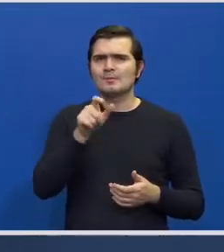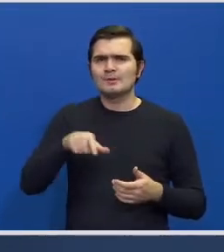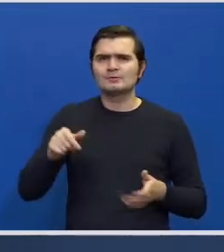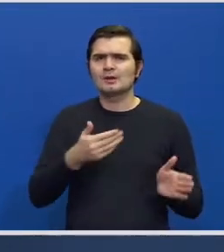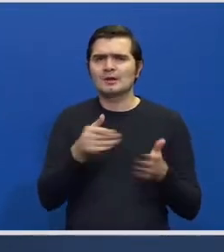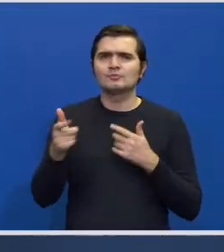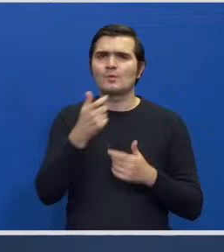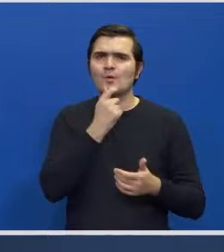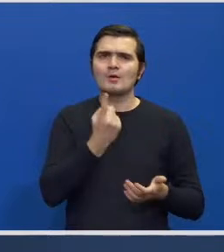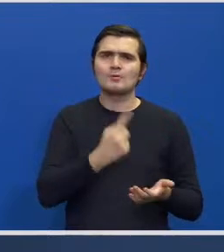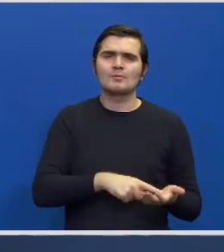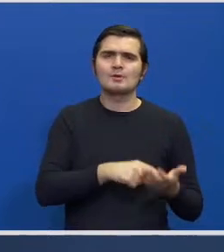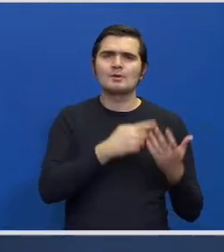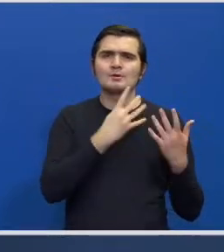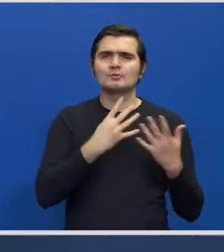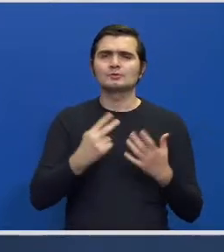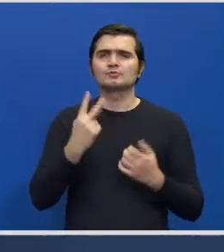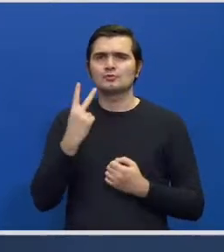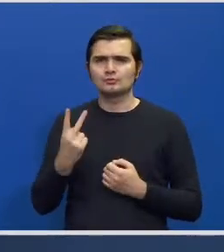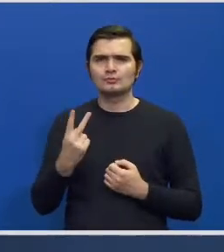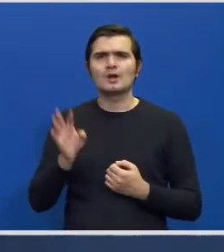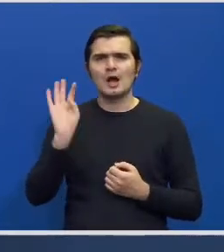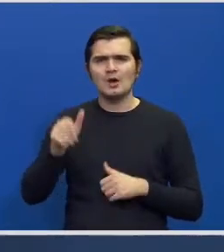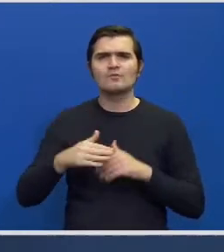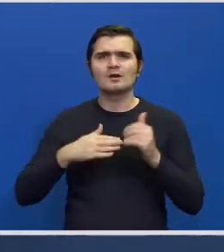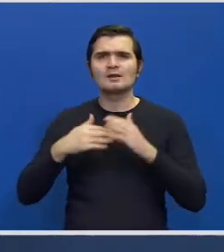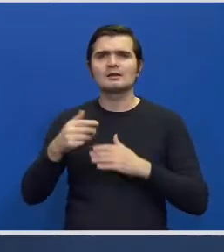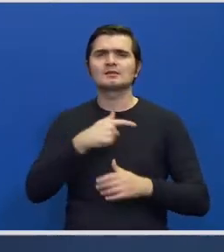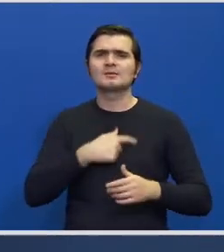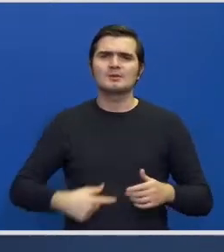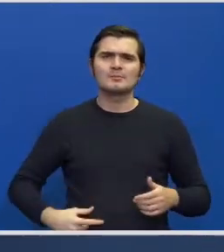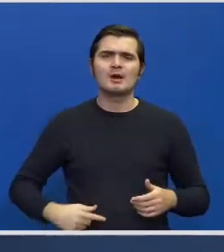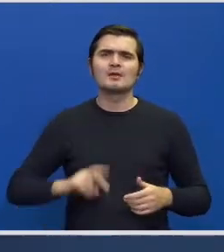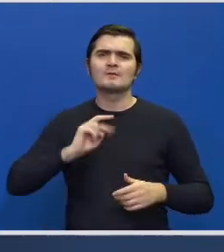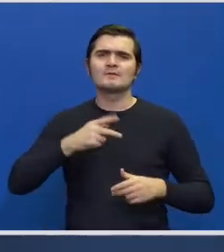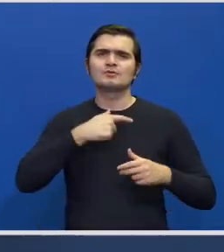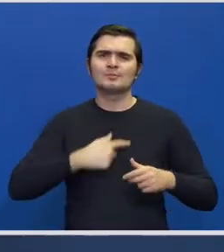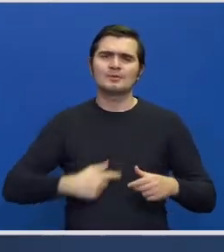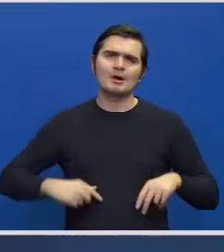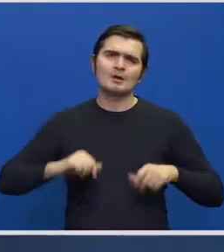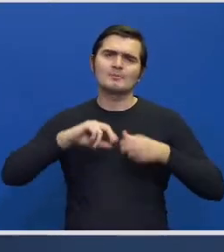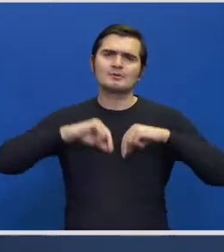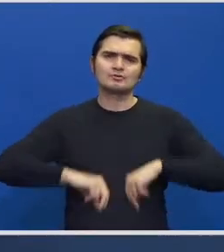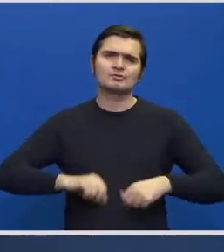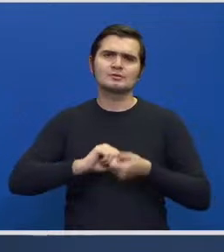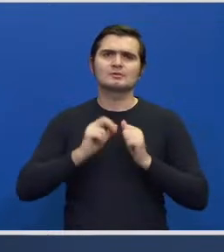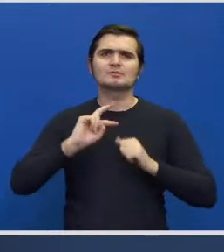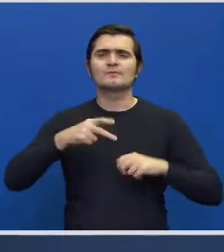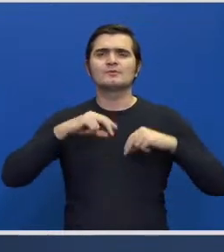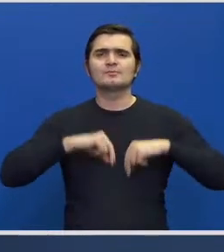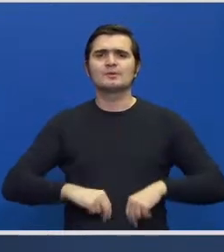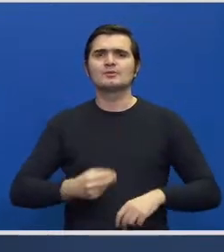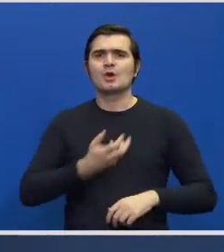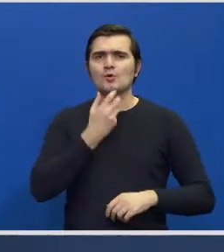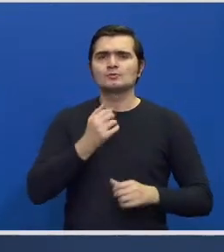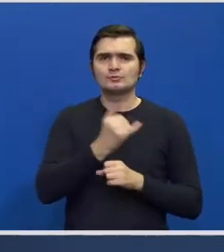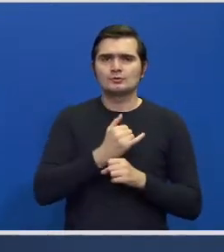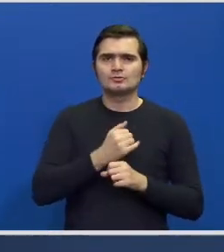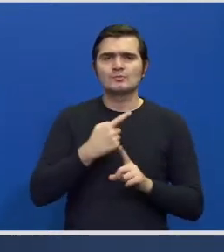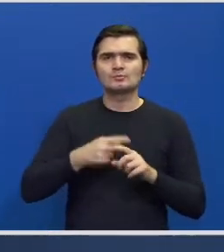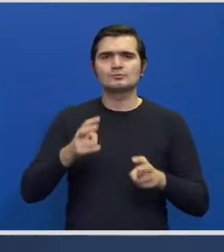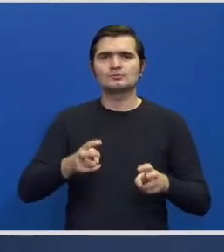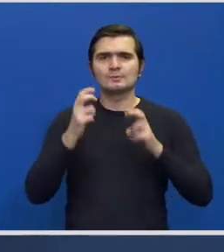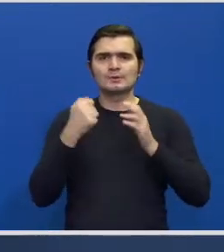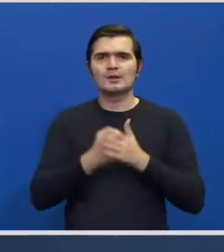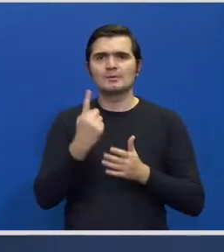vârstă pentru că persoanele care începând cu anul 1992 au deținut calitatea de primar, viceprimar, președinte sau vicepreședinte al